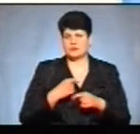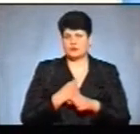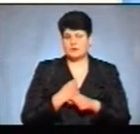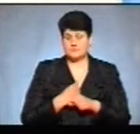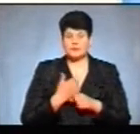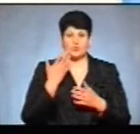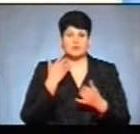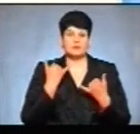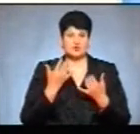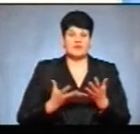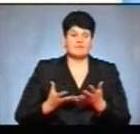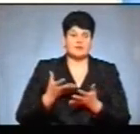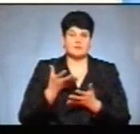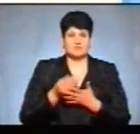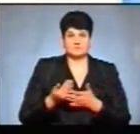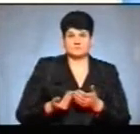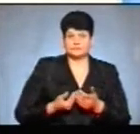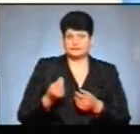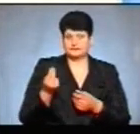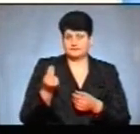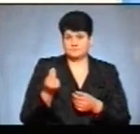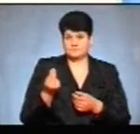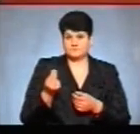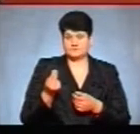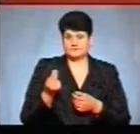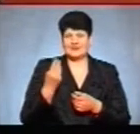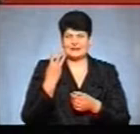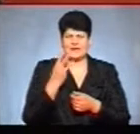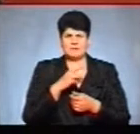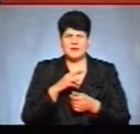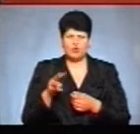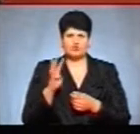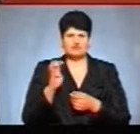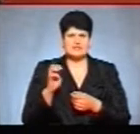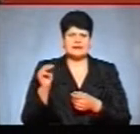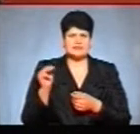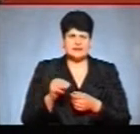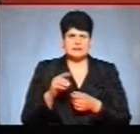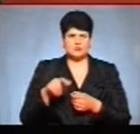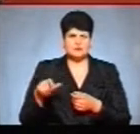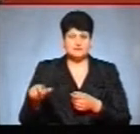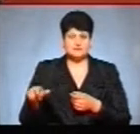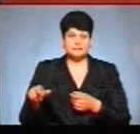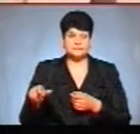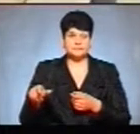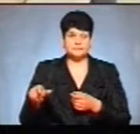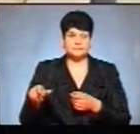ми сьогодні виплачуємо готівкову субсидію майже 3 мільйони 400 тисяч осіб, да?